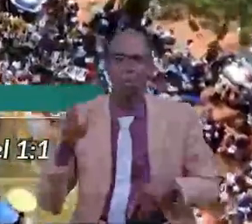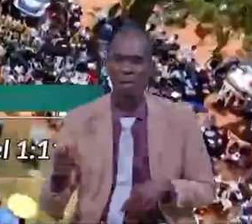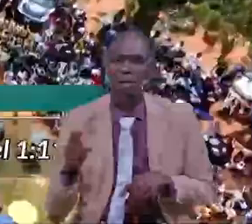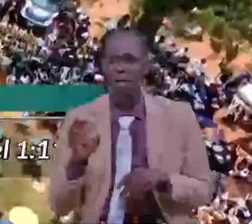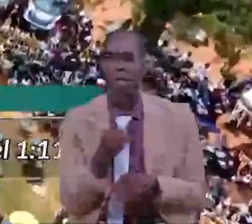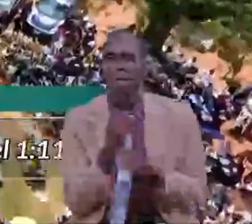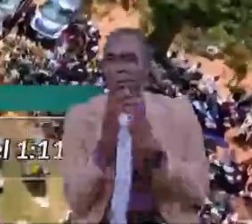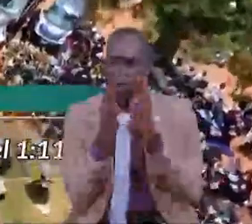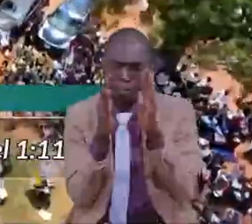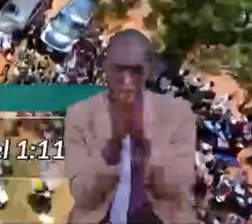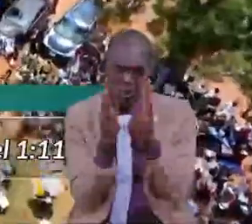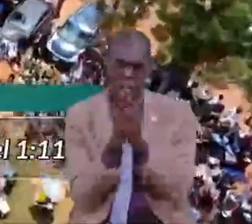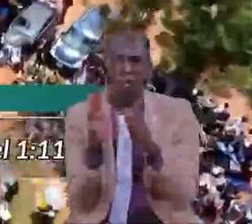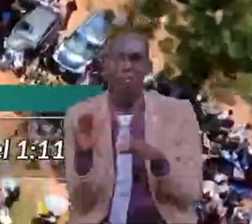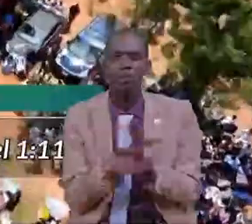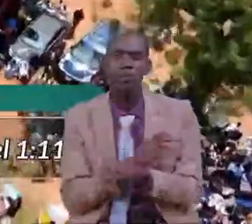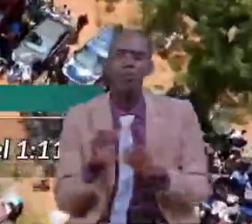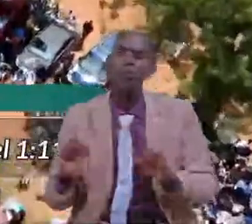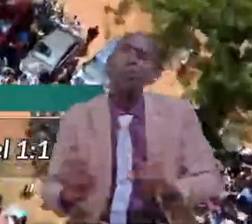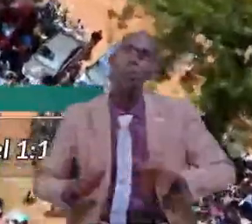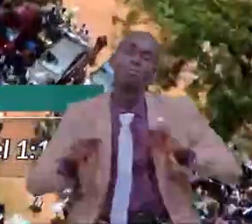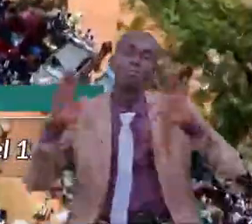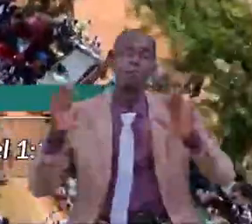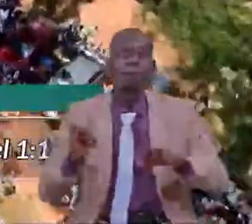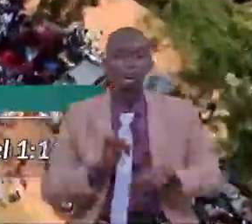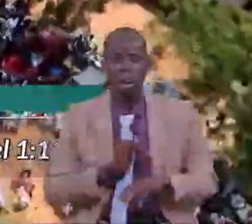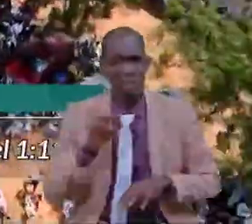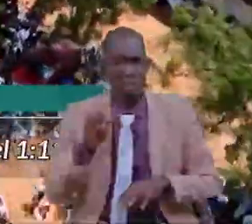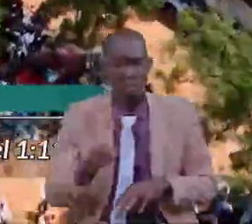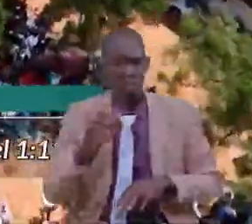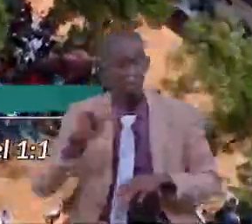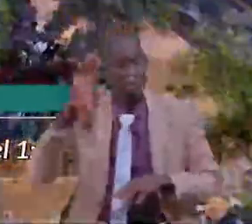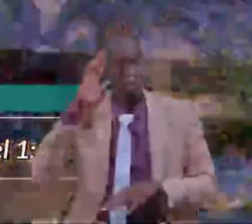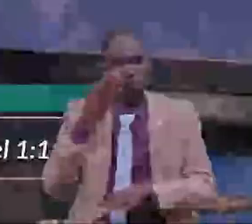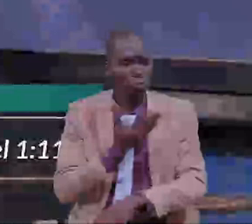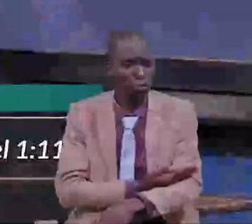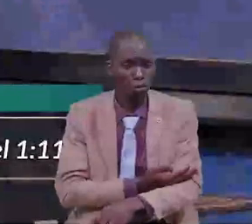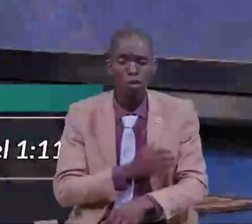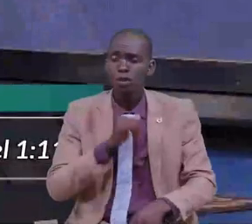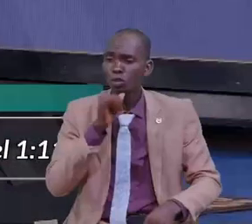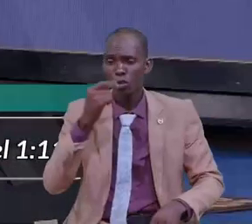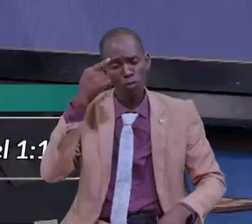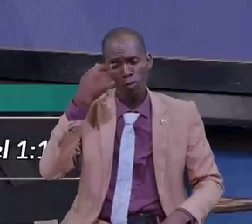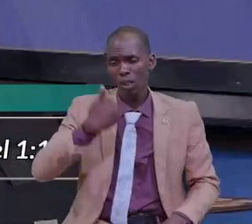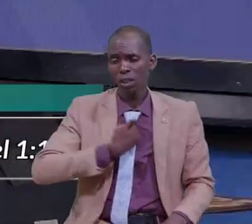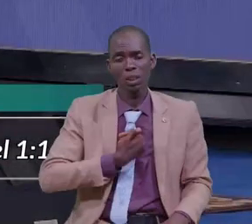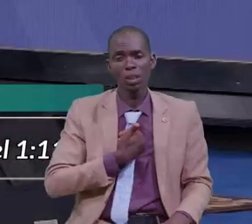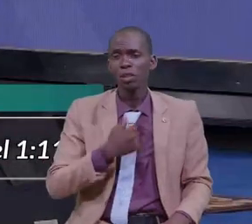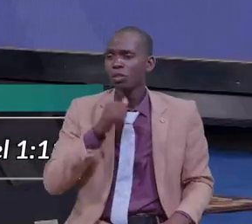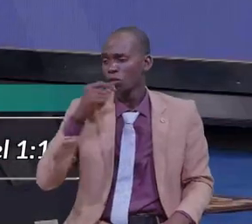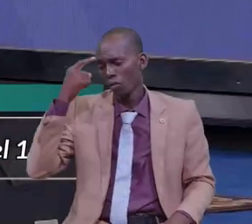fils. Pas pour moi-même. Pas pour ma famille. J'ai besoin d'un fils. Pour la nation.